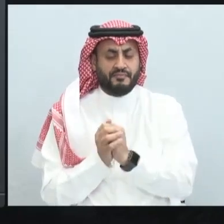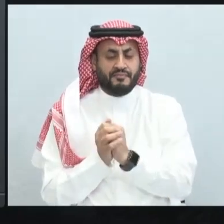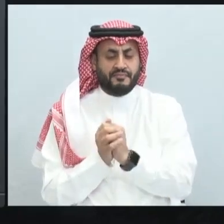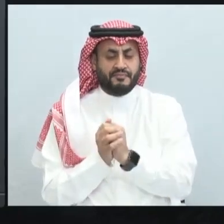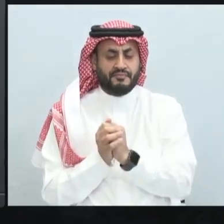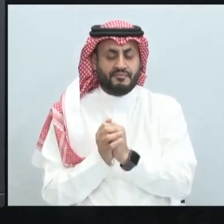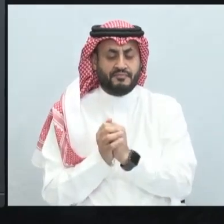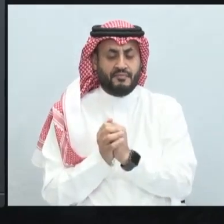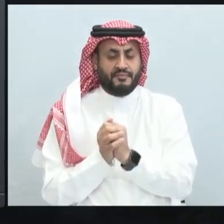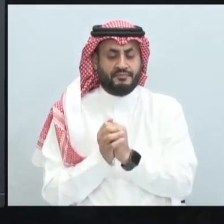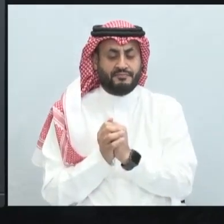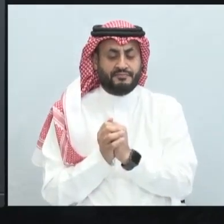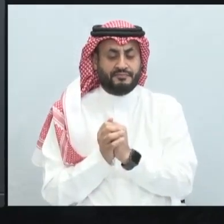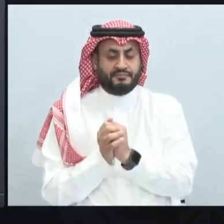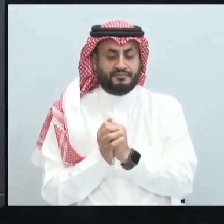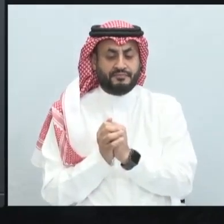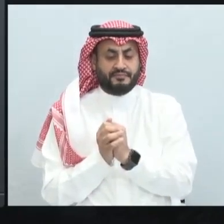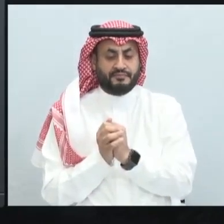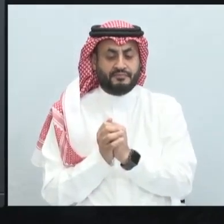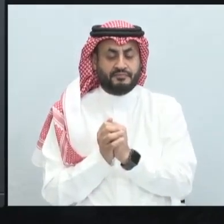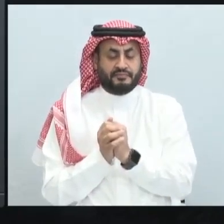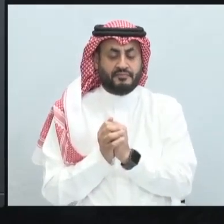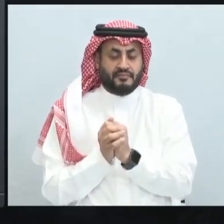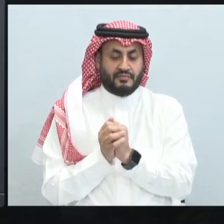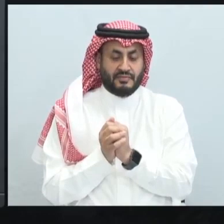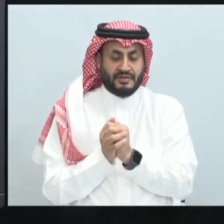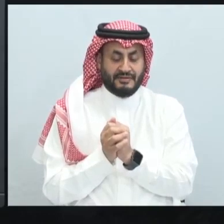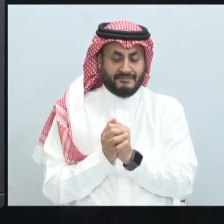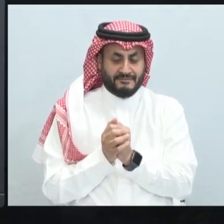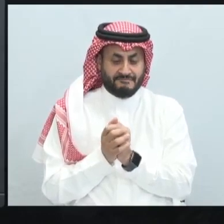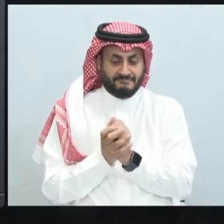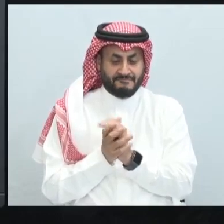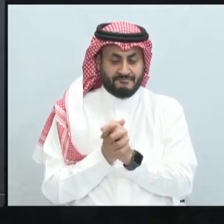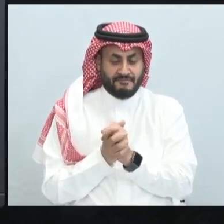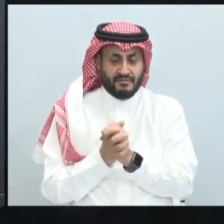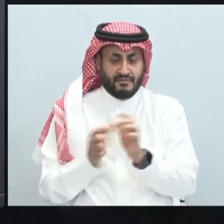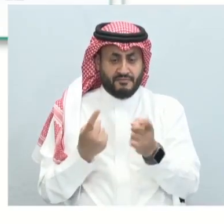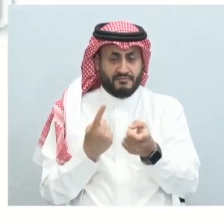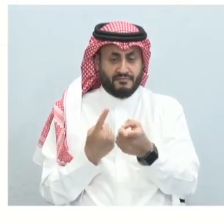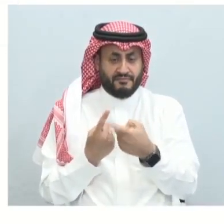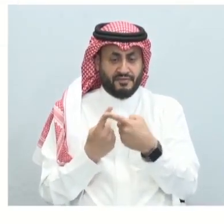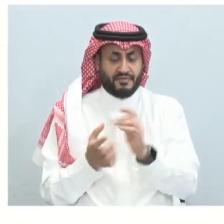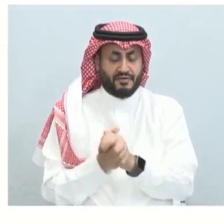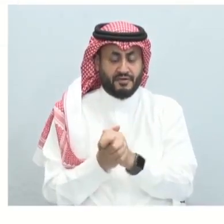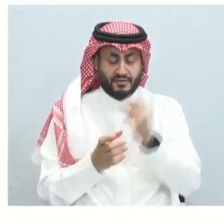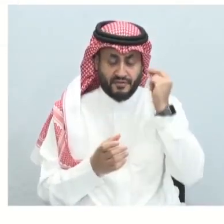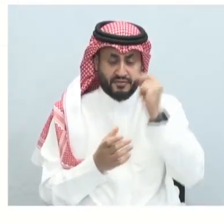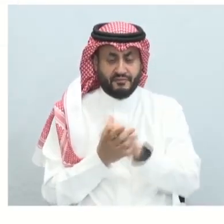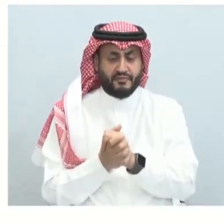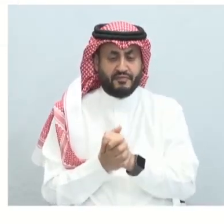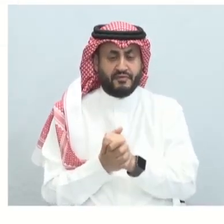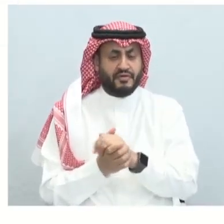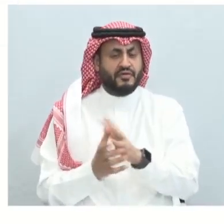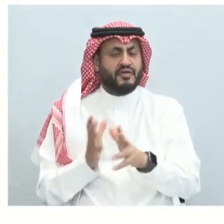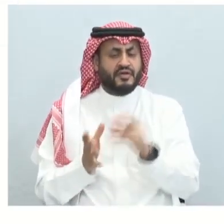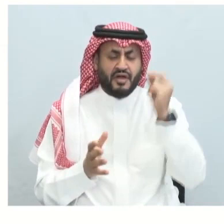يتوقع منك اخ الطالب واخت الطالبه في نهايه الدرس ان تكون قادرا على ان تتعرف على صفه